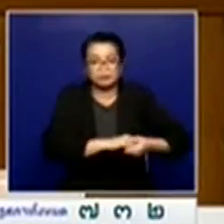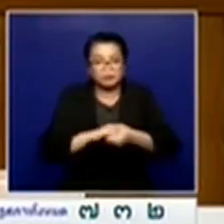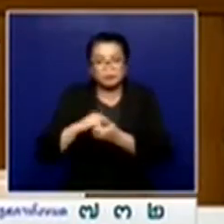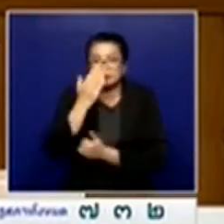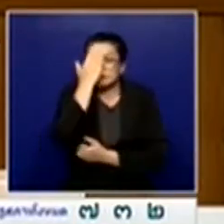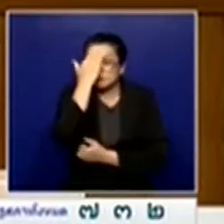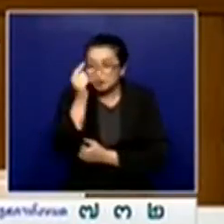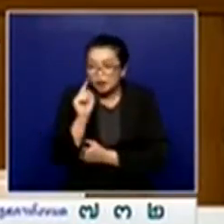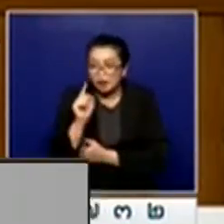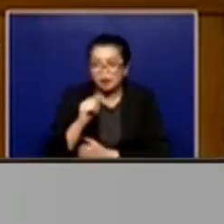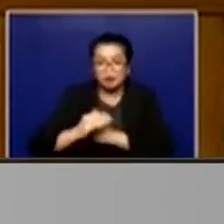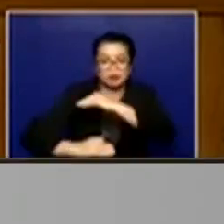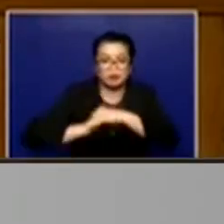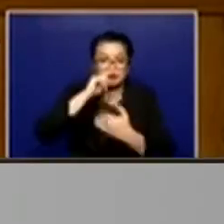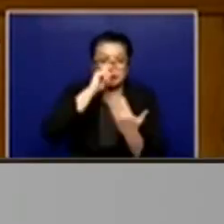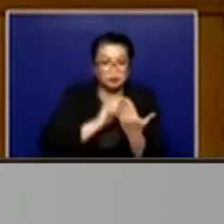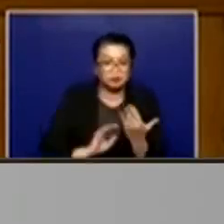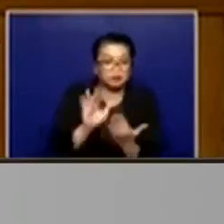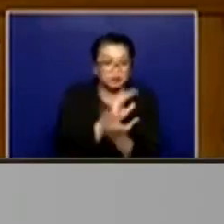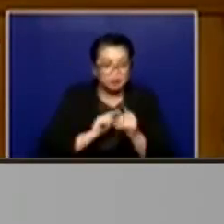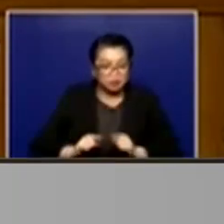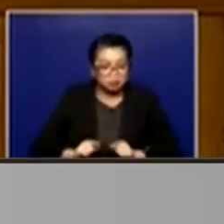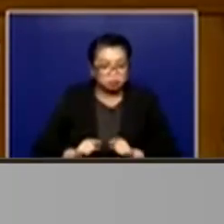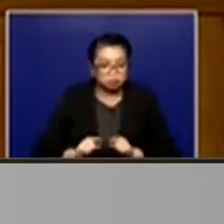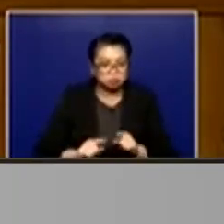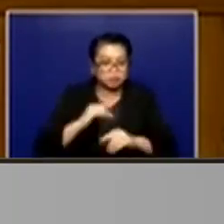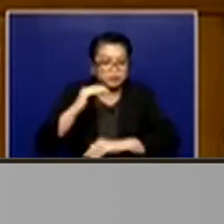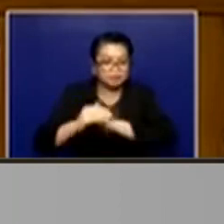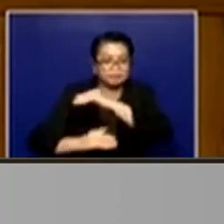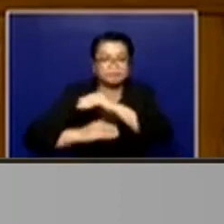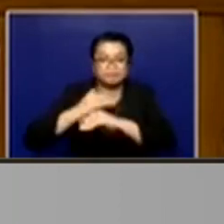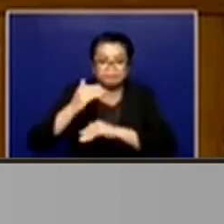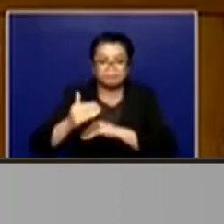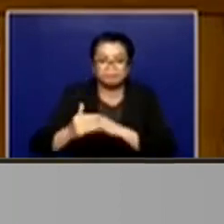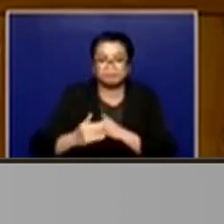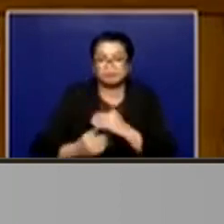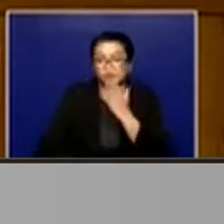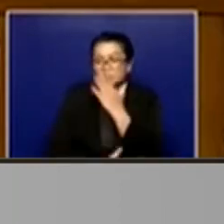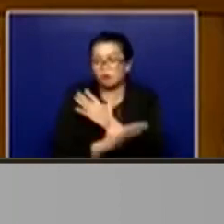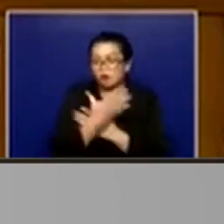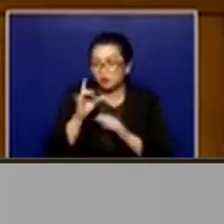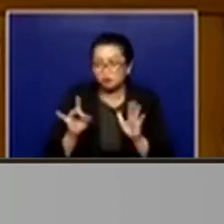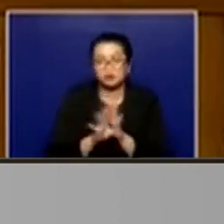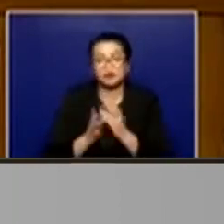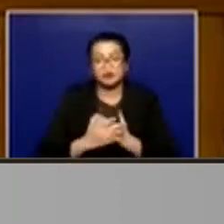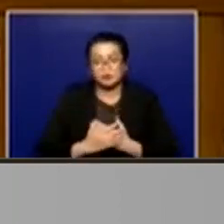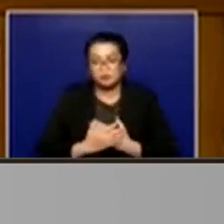อย่างเต็มความสามารถเพื่อขับเคลื่อนประเทศให้เดินต่อไปจนกว่าจะไม่มีโอกาสได้ทำ